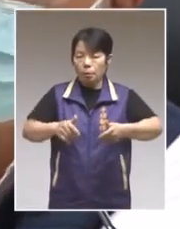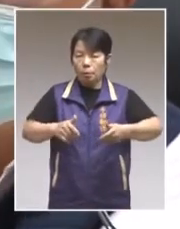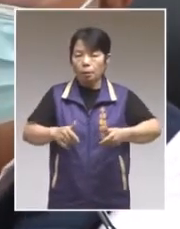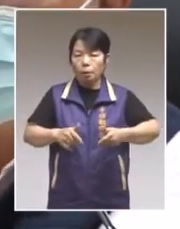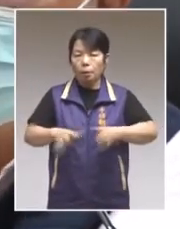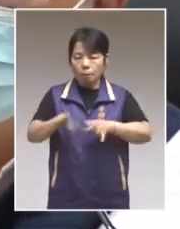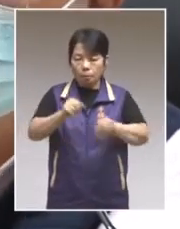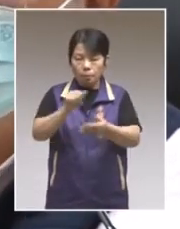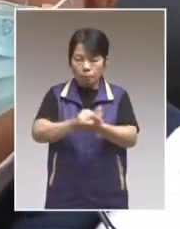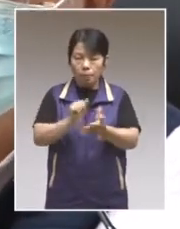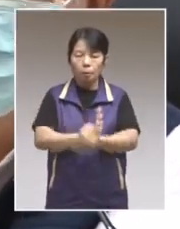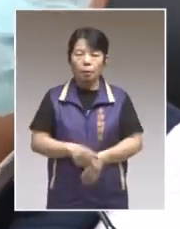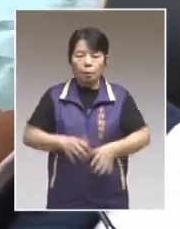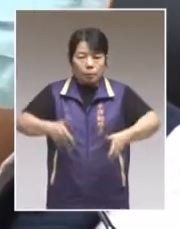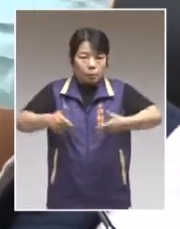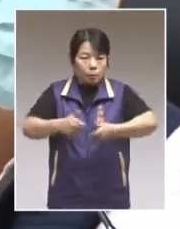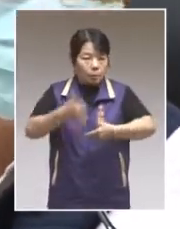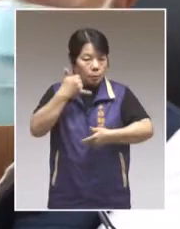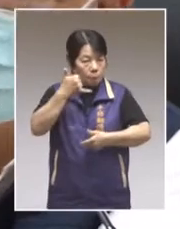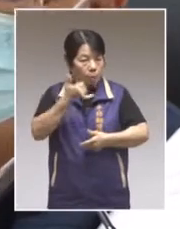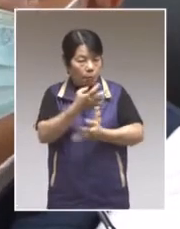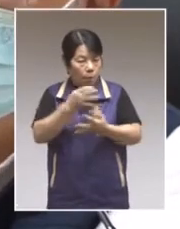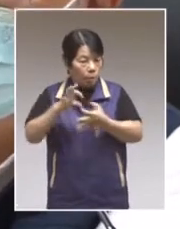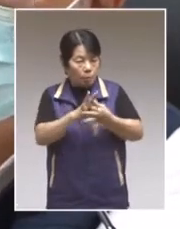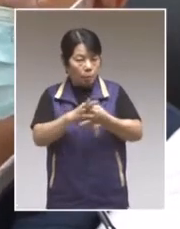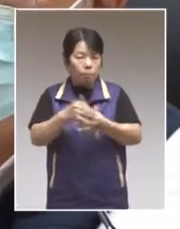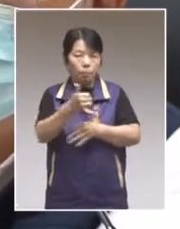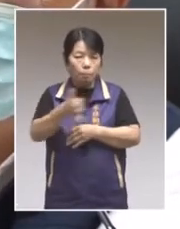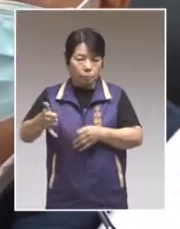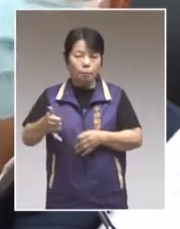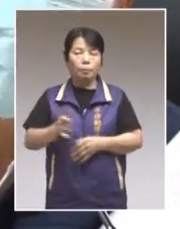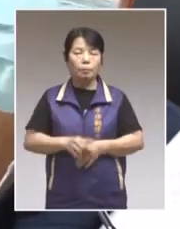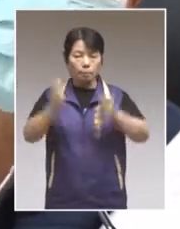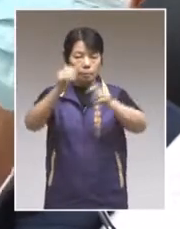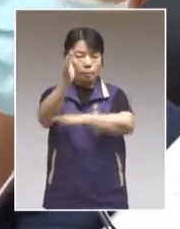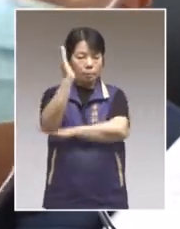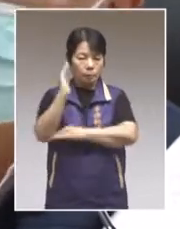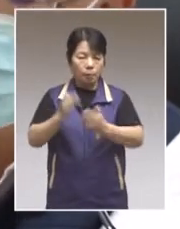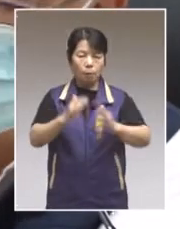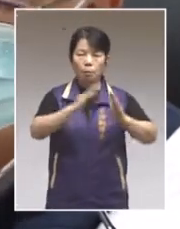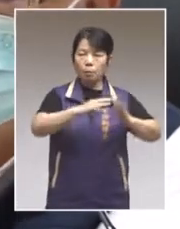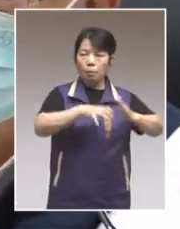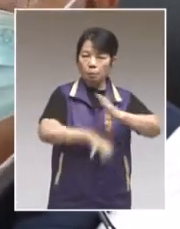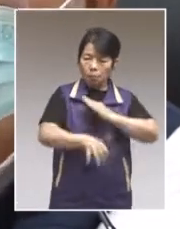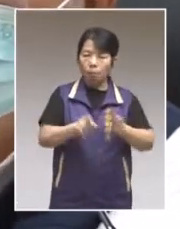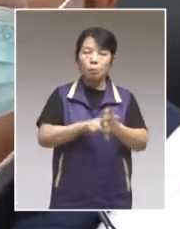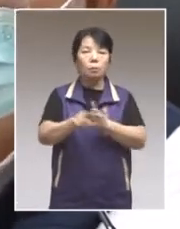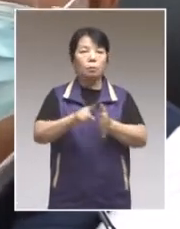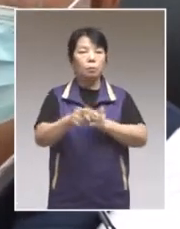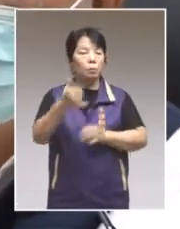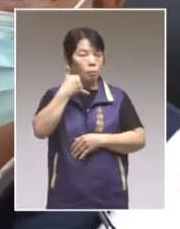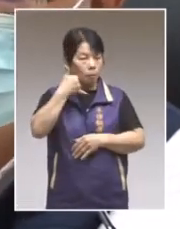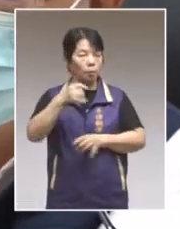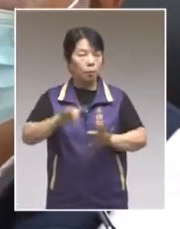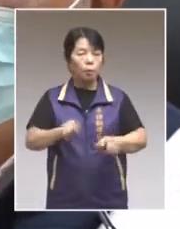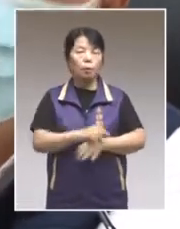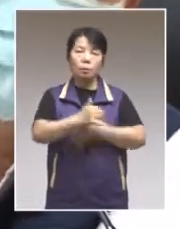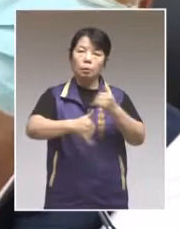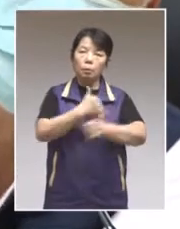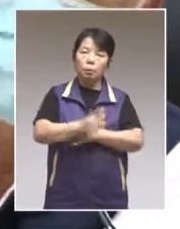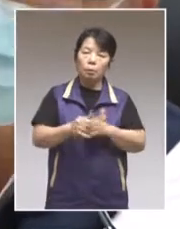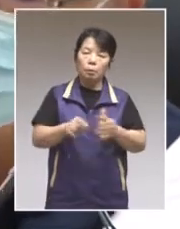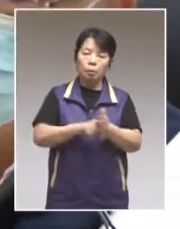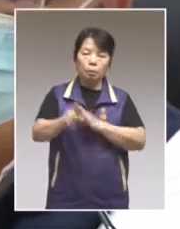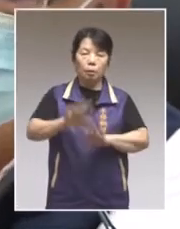的紧急联络人，或是说我们高雄市政府设立的我们的居家照护专怀的专线，包括生活关怀专线